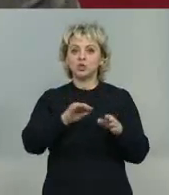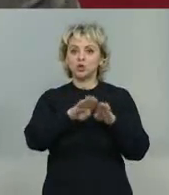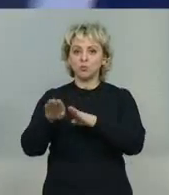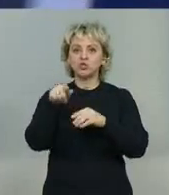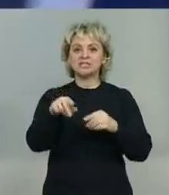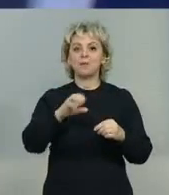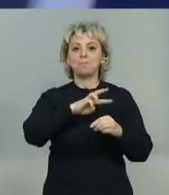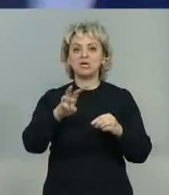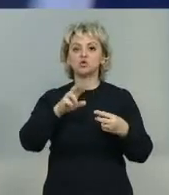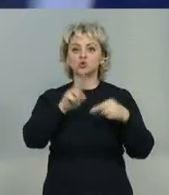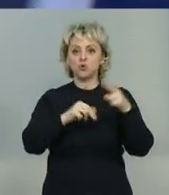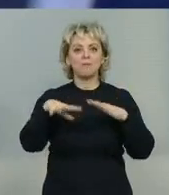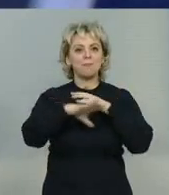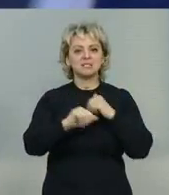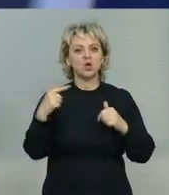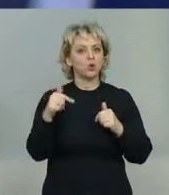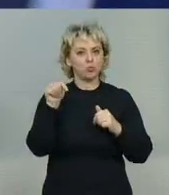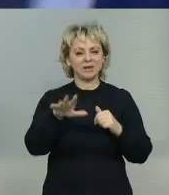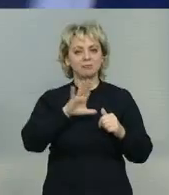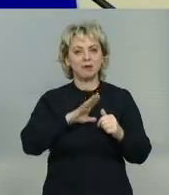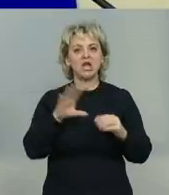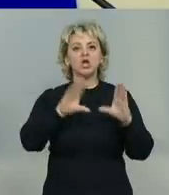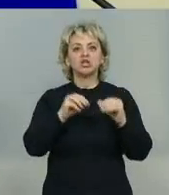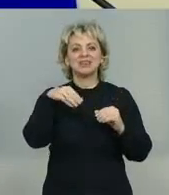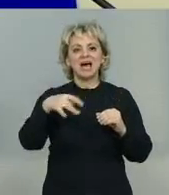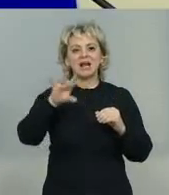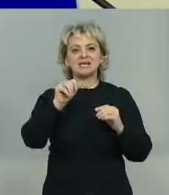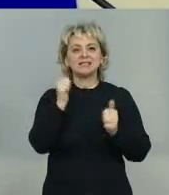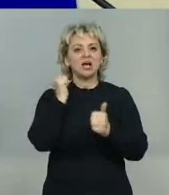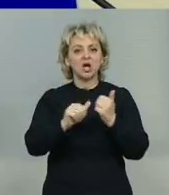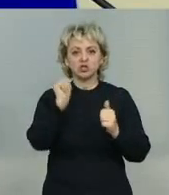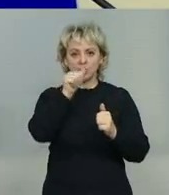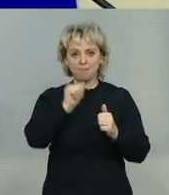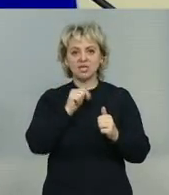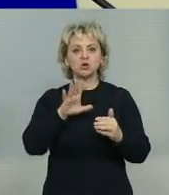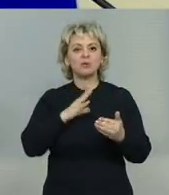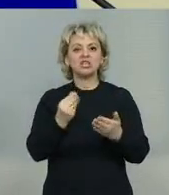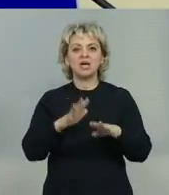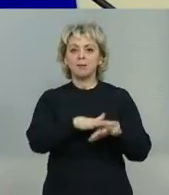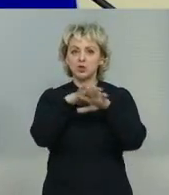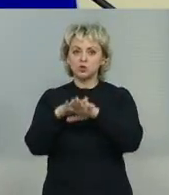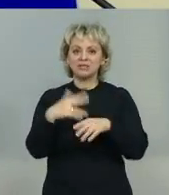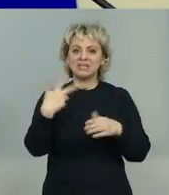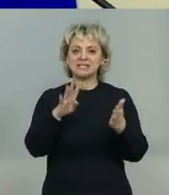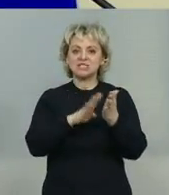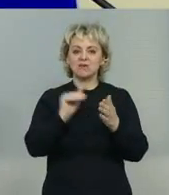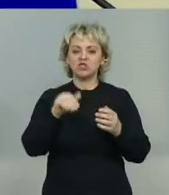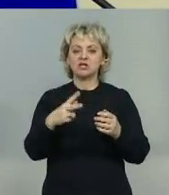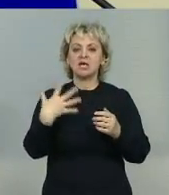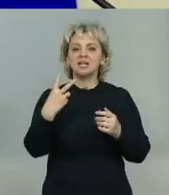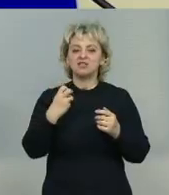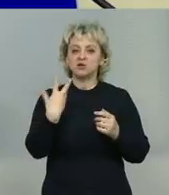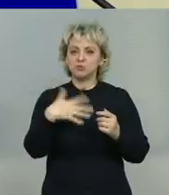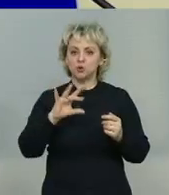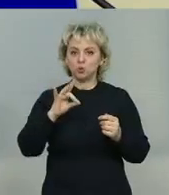и Минстрое. В последнем – самые грубые. На счет Тарасенко ежемесячно поступали денежные средства в размере 39 250